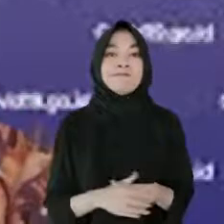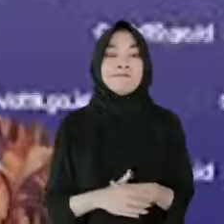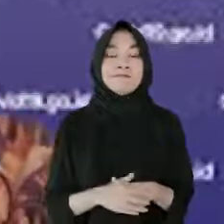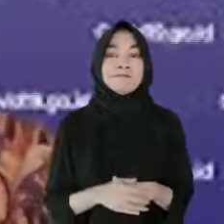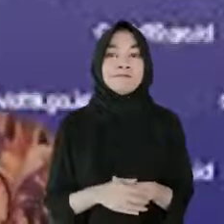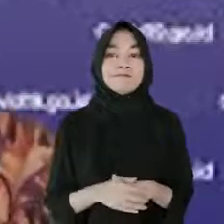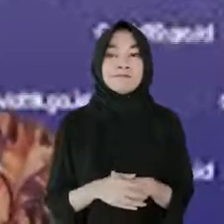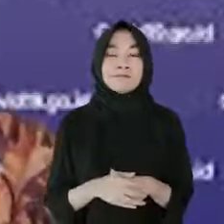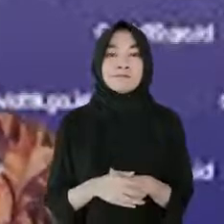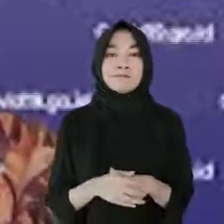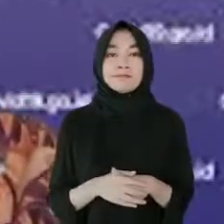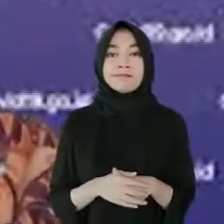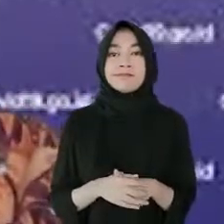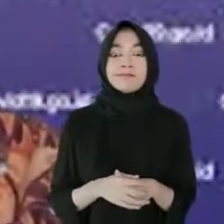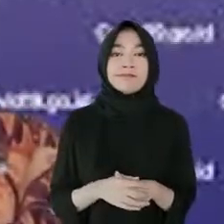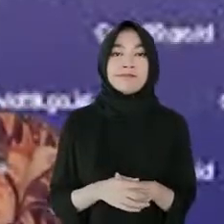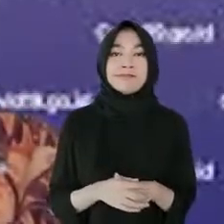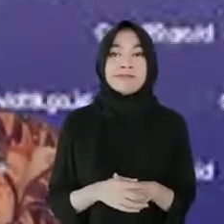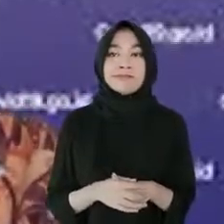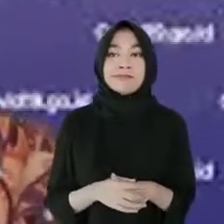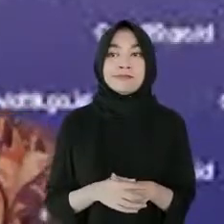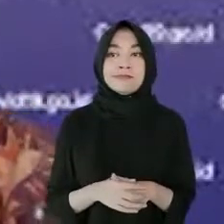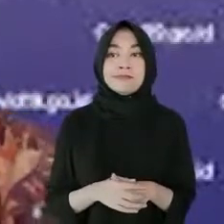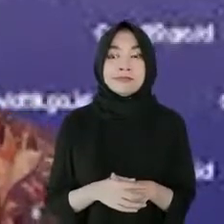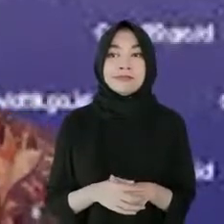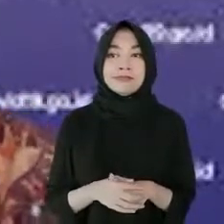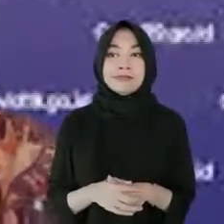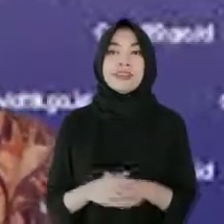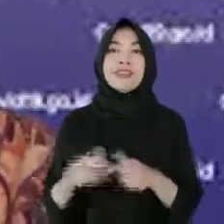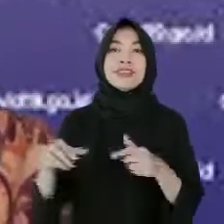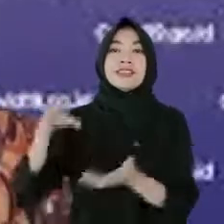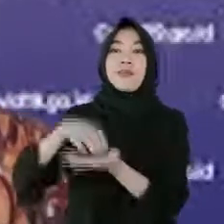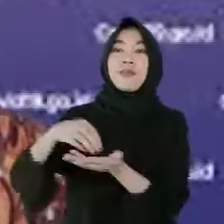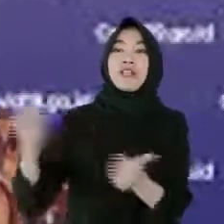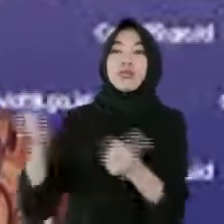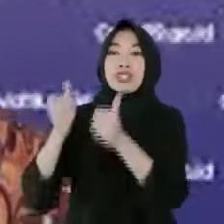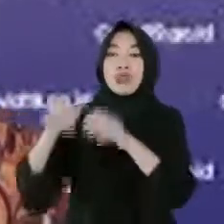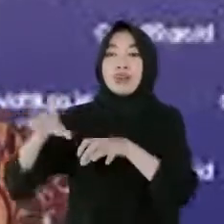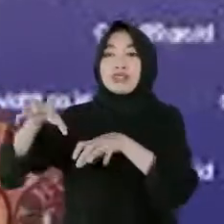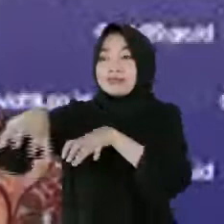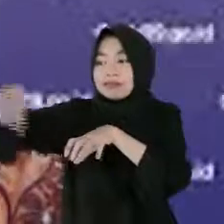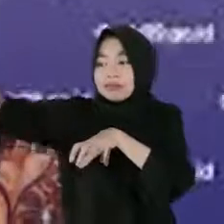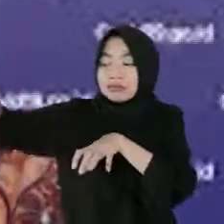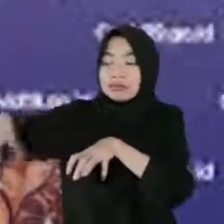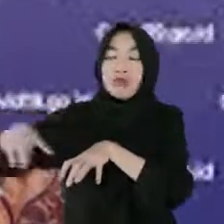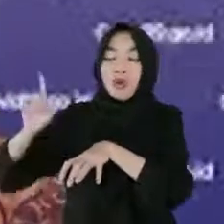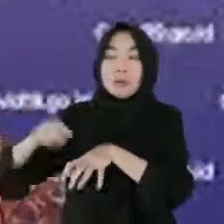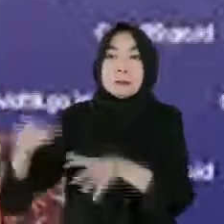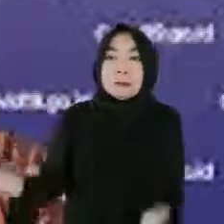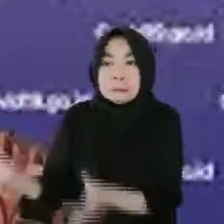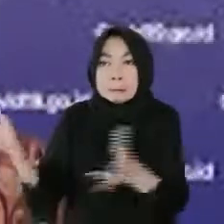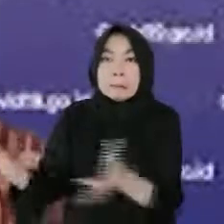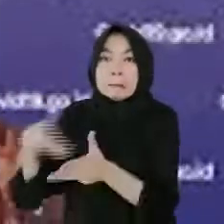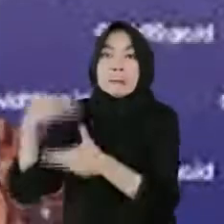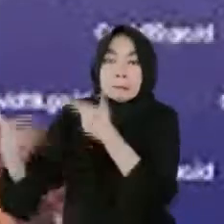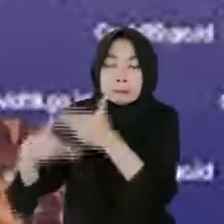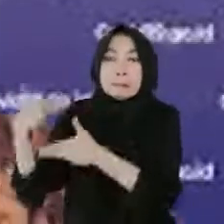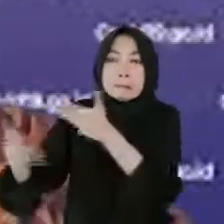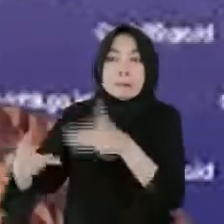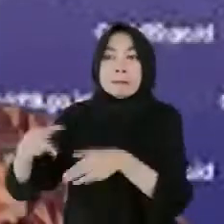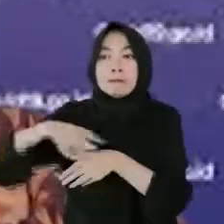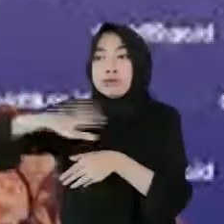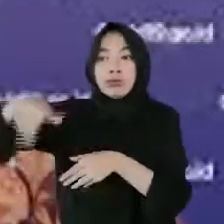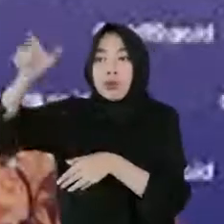berhenti eh hanya sukses di satu titik tetapi ini harus terus-menerus dilakukan dan